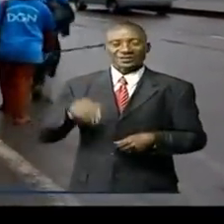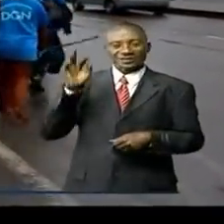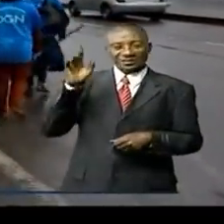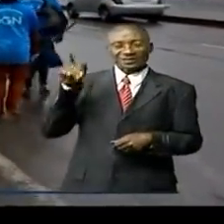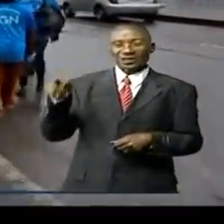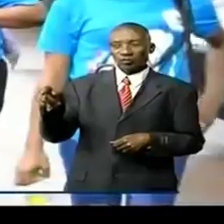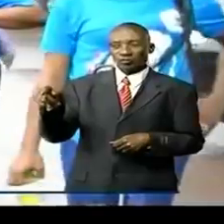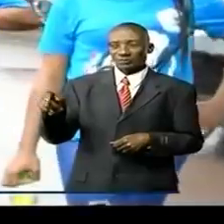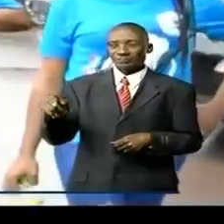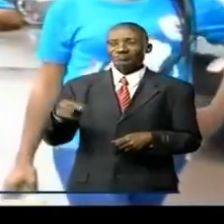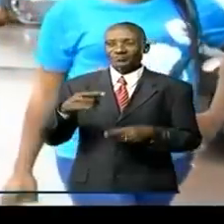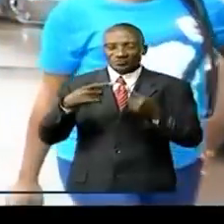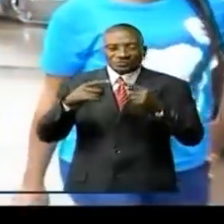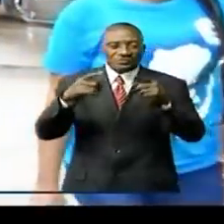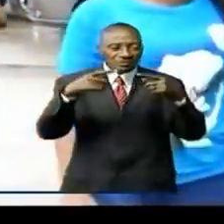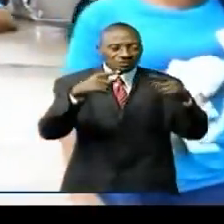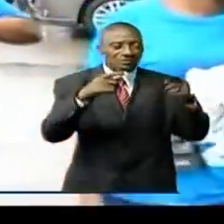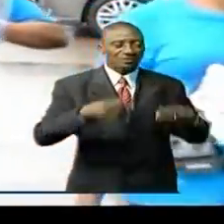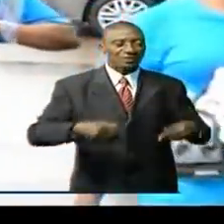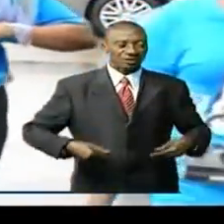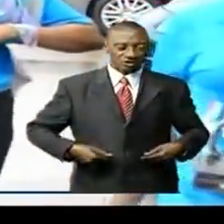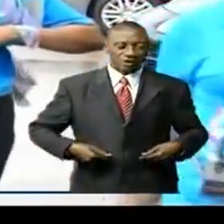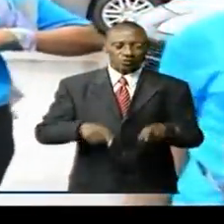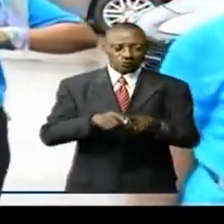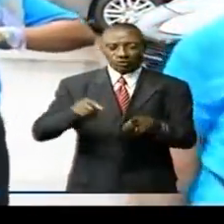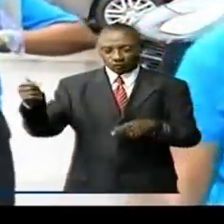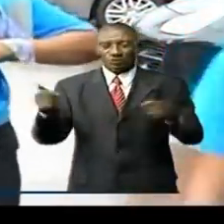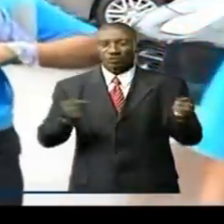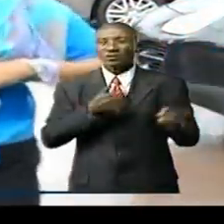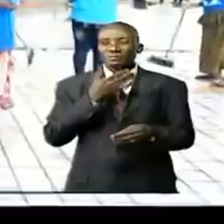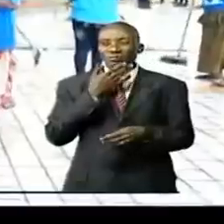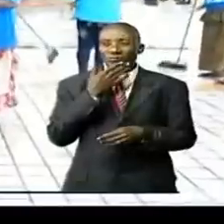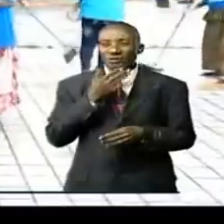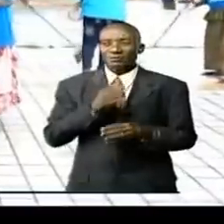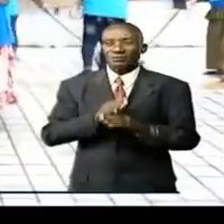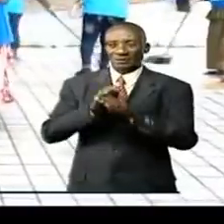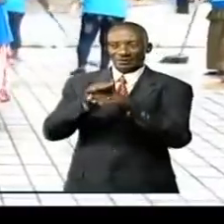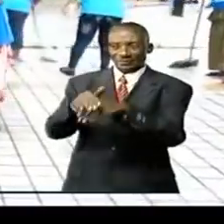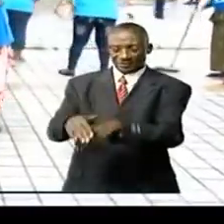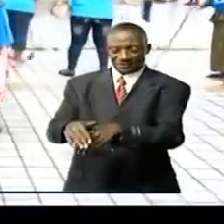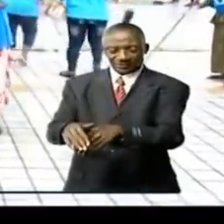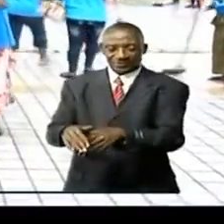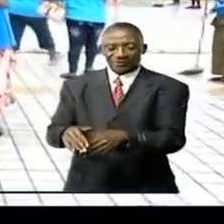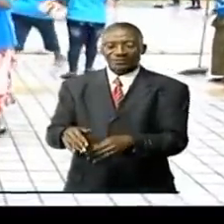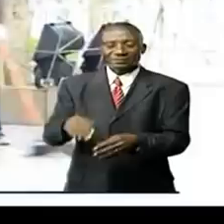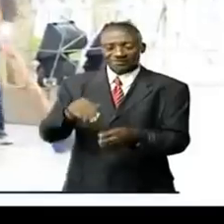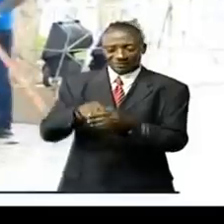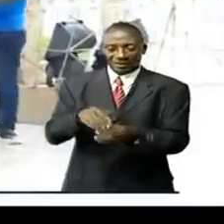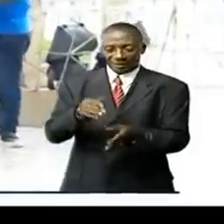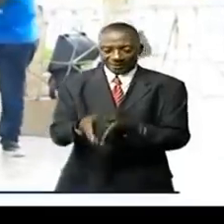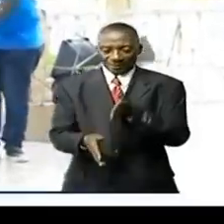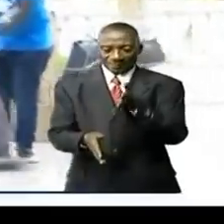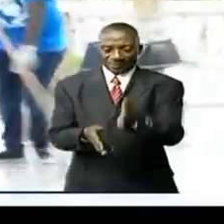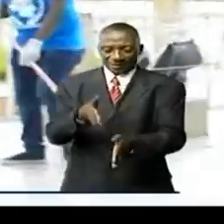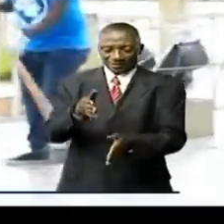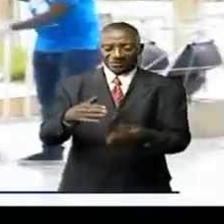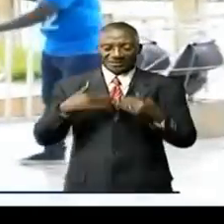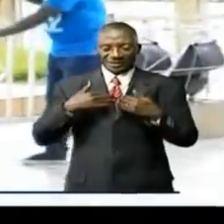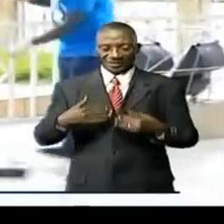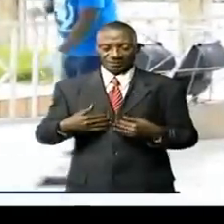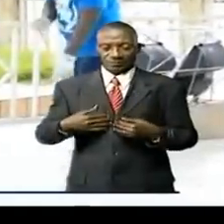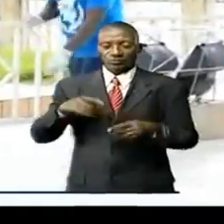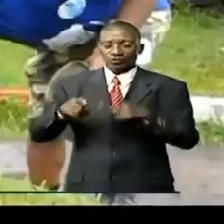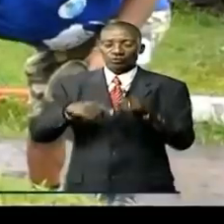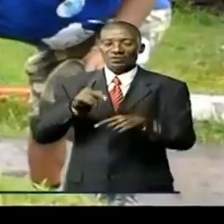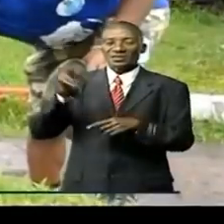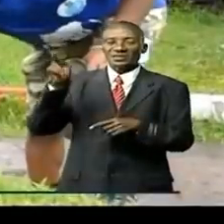jeunes et autres personnes adultes sans distinction à participer à une marche de santé partie des Kintambo magasins, longeant